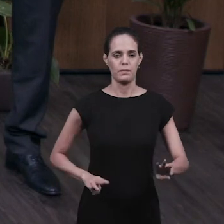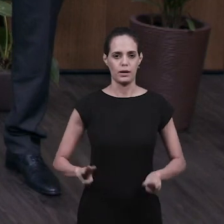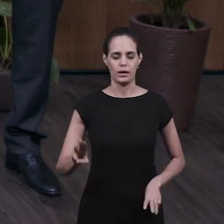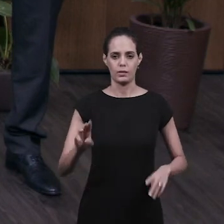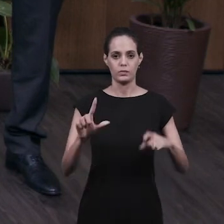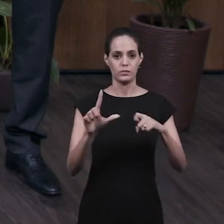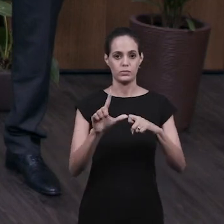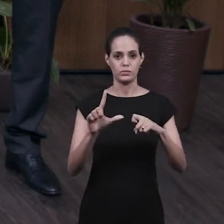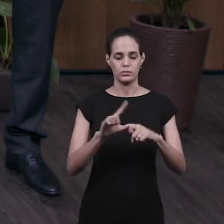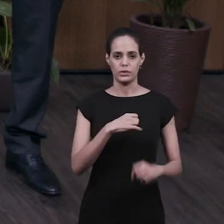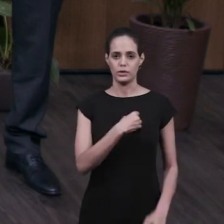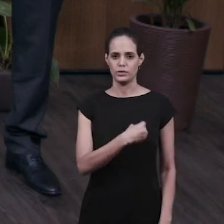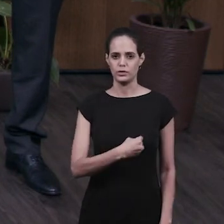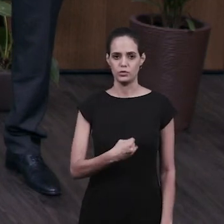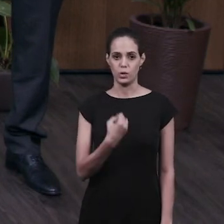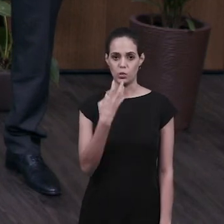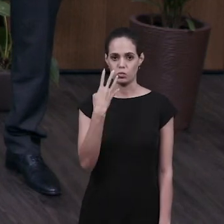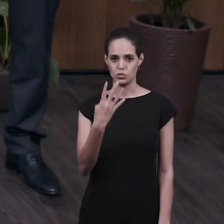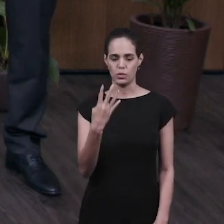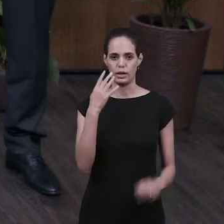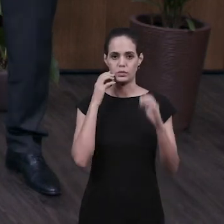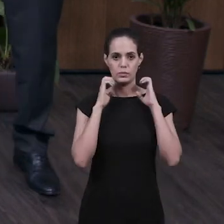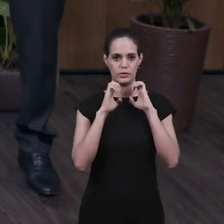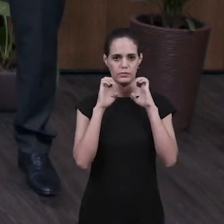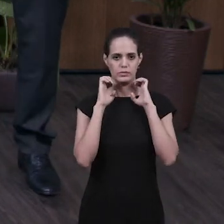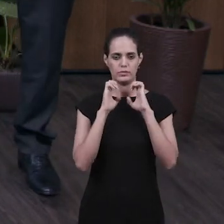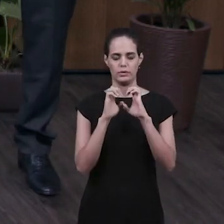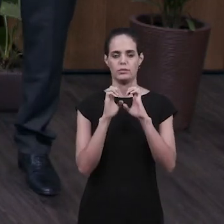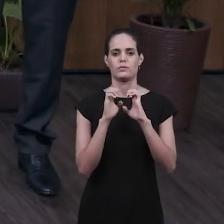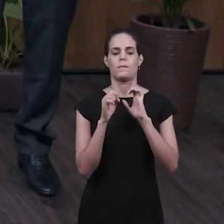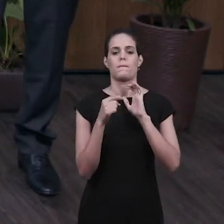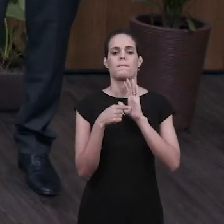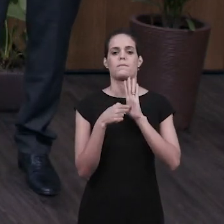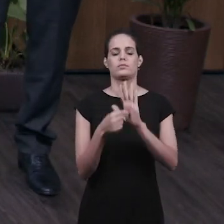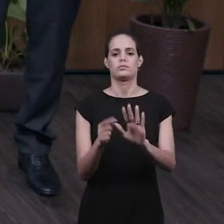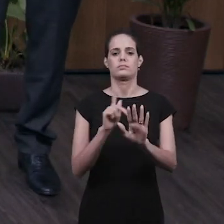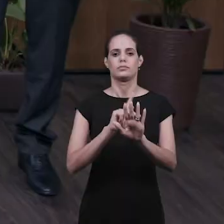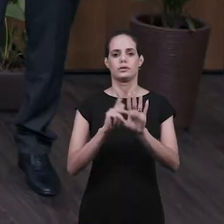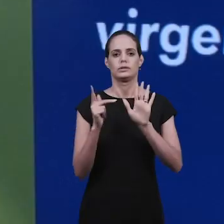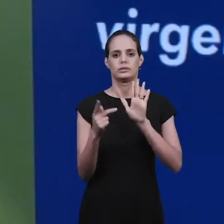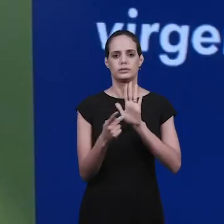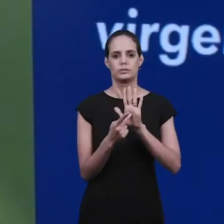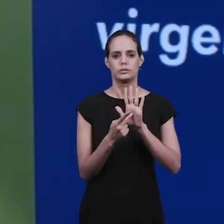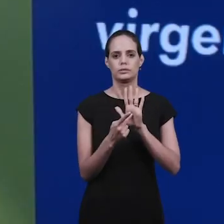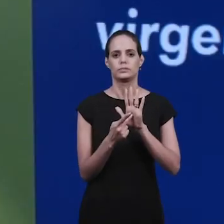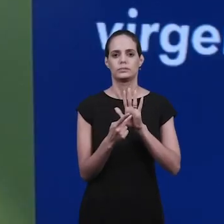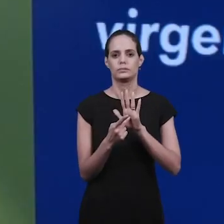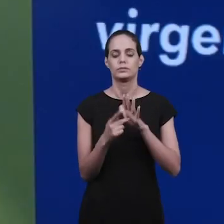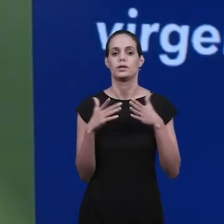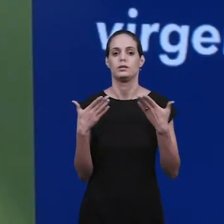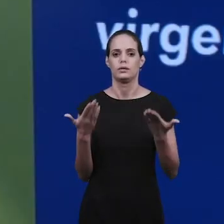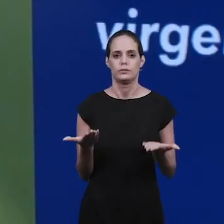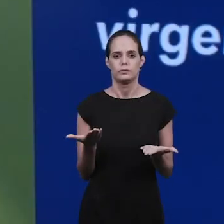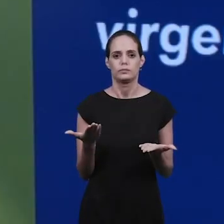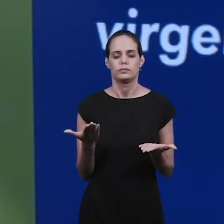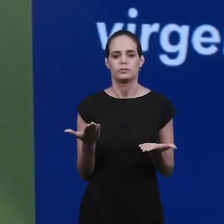évangiles de Matthieu, Marc, Luc et Jean, plusieurs fois a utilisé des paraboles,